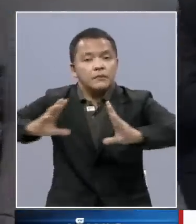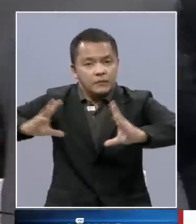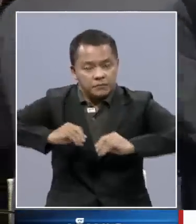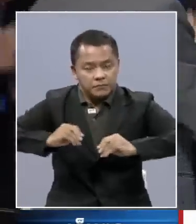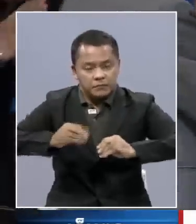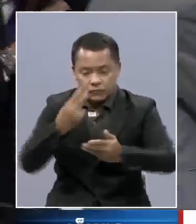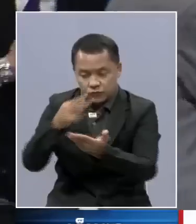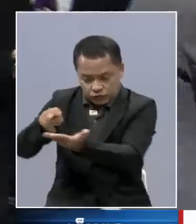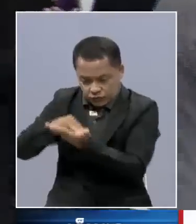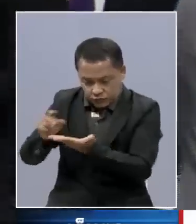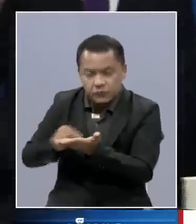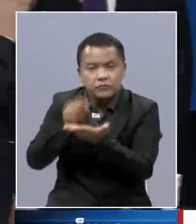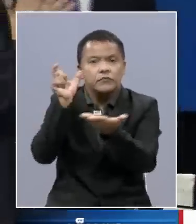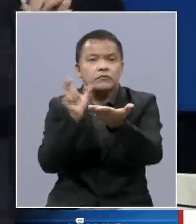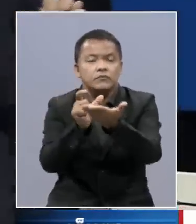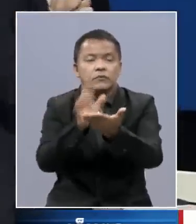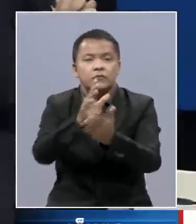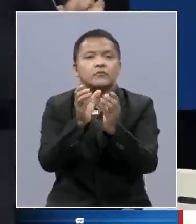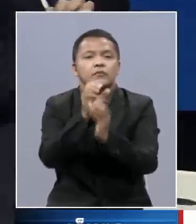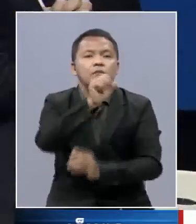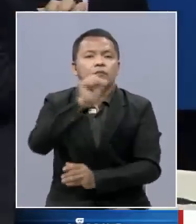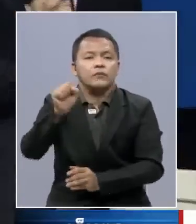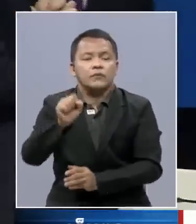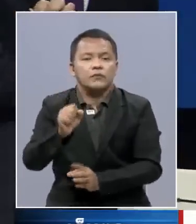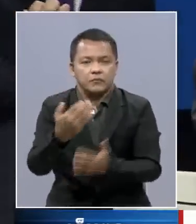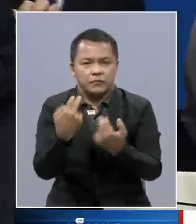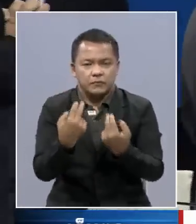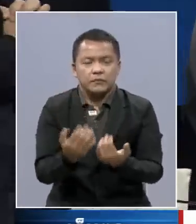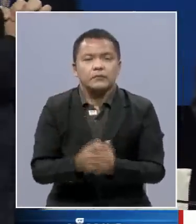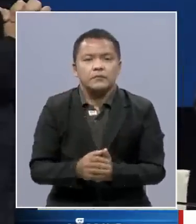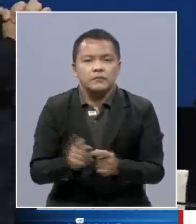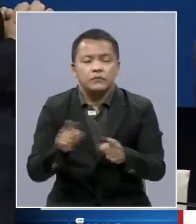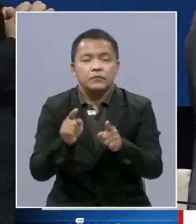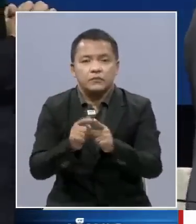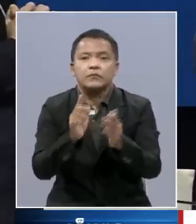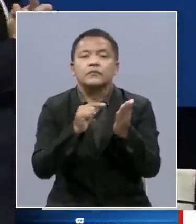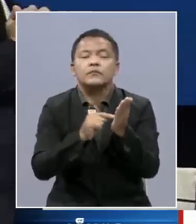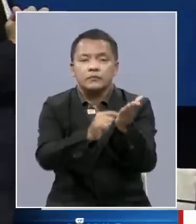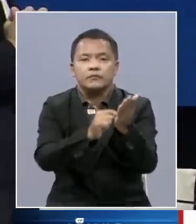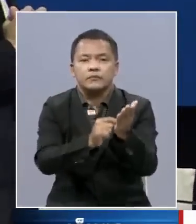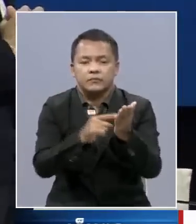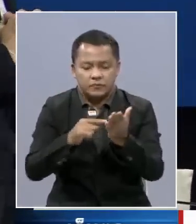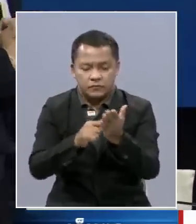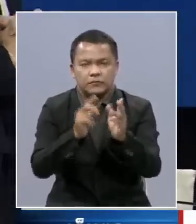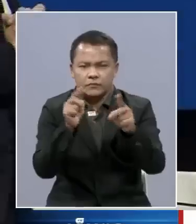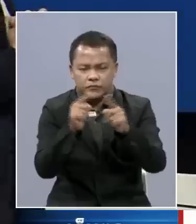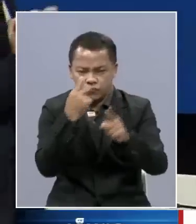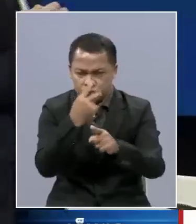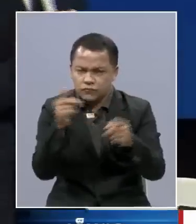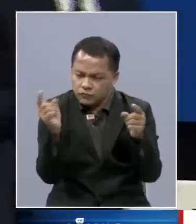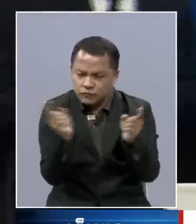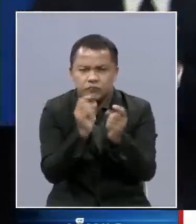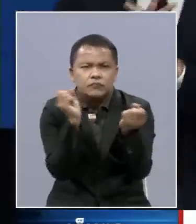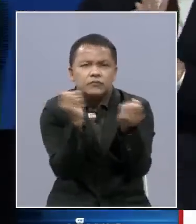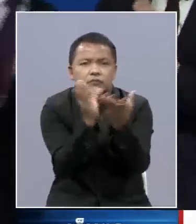รจุเข้าสู่วาระการพิจารณาของทางสภาครับอันนี้คือเป็นแค่ส่วนหนึ่งนะที่มันสะท้อนให้